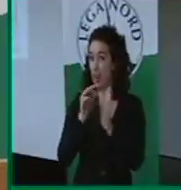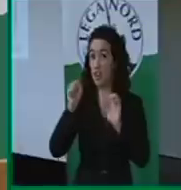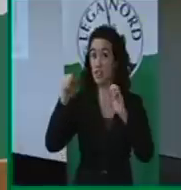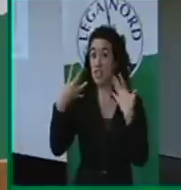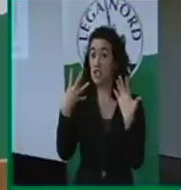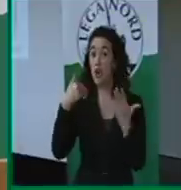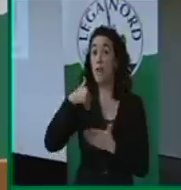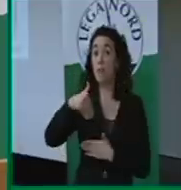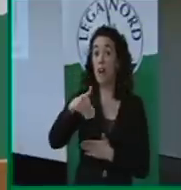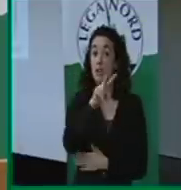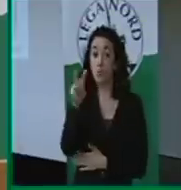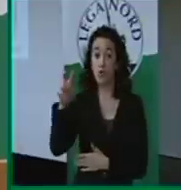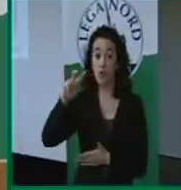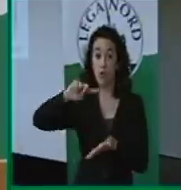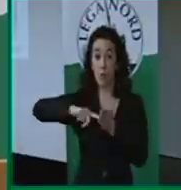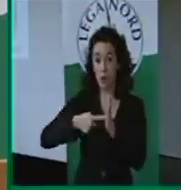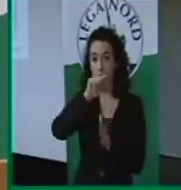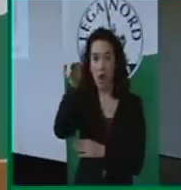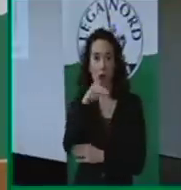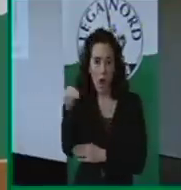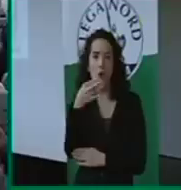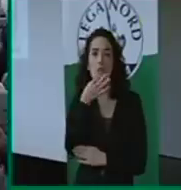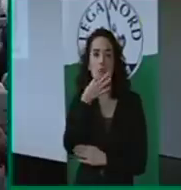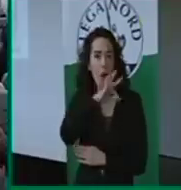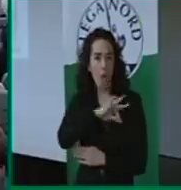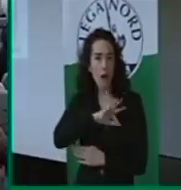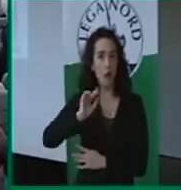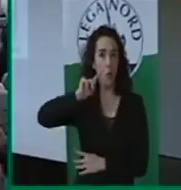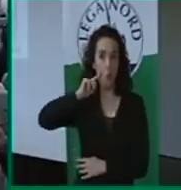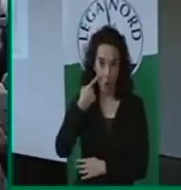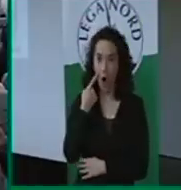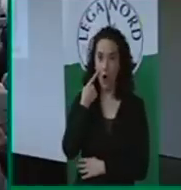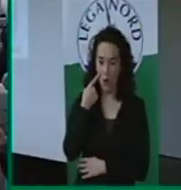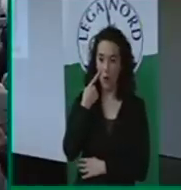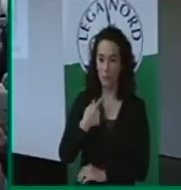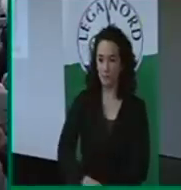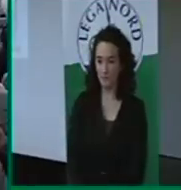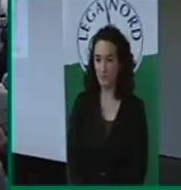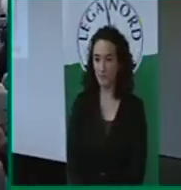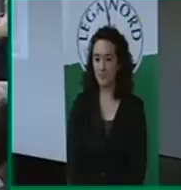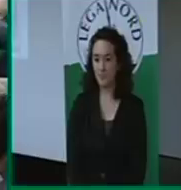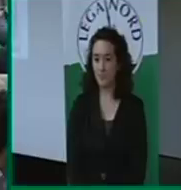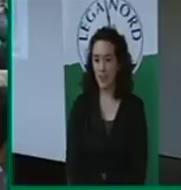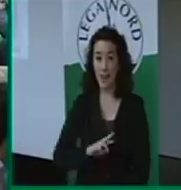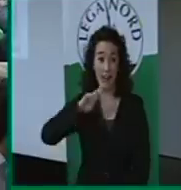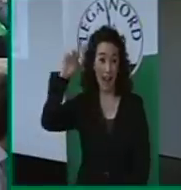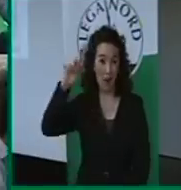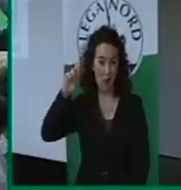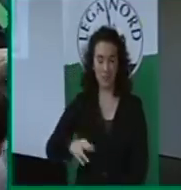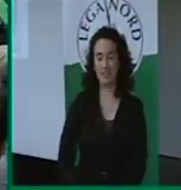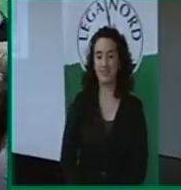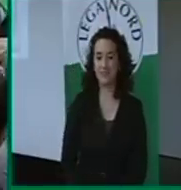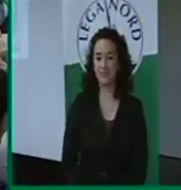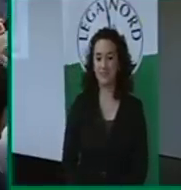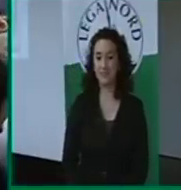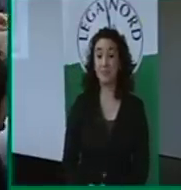miliardi e 200 milioni quindi buono Beh è lavoro è lavoro